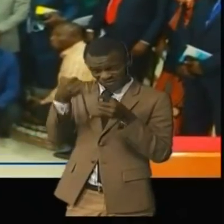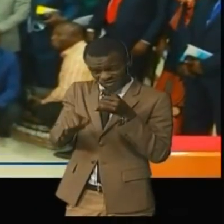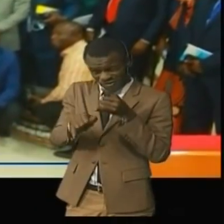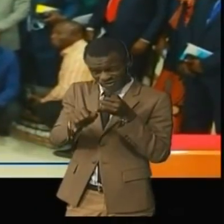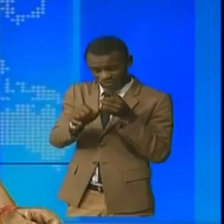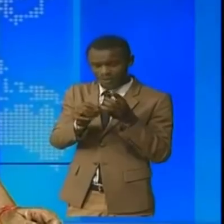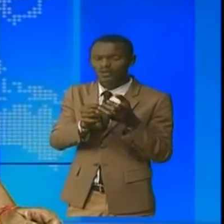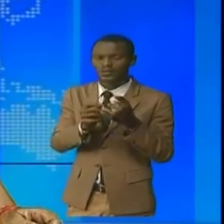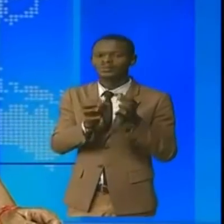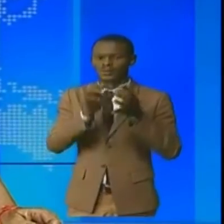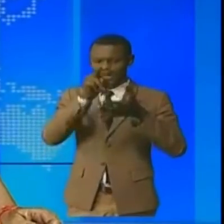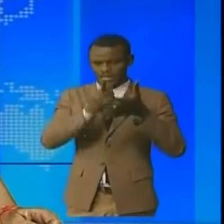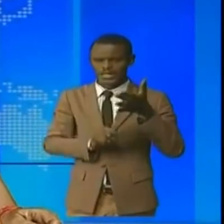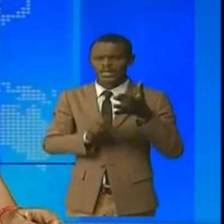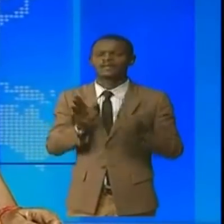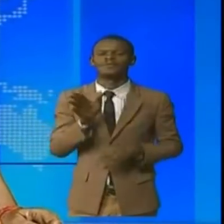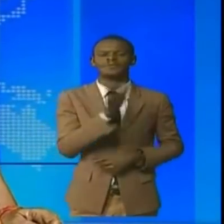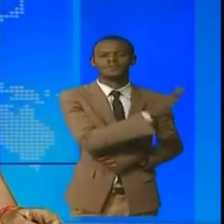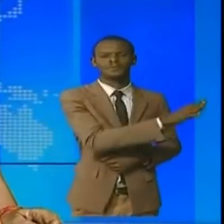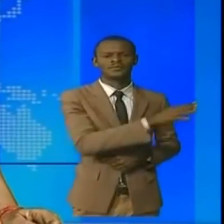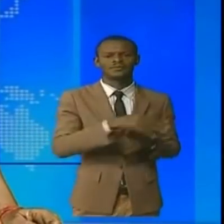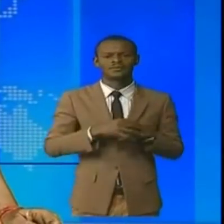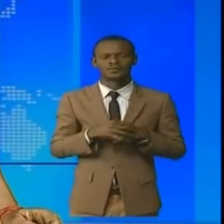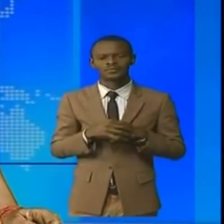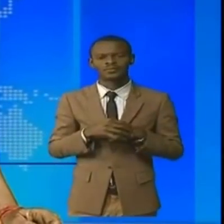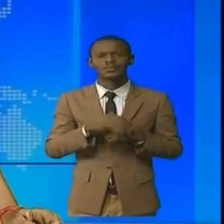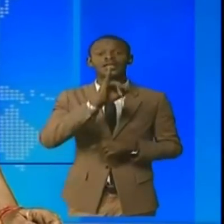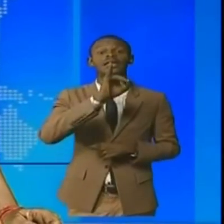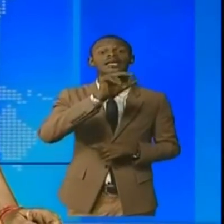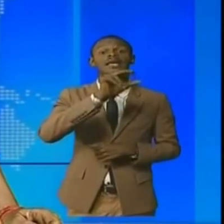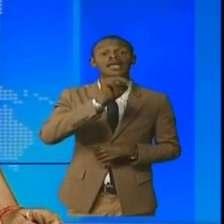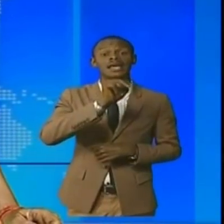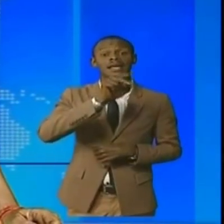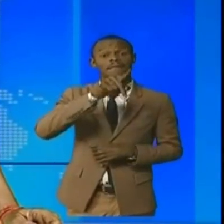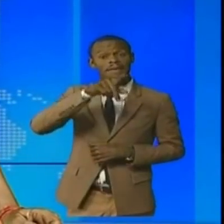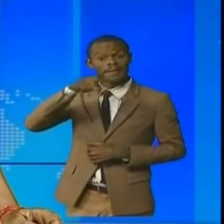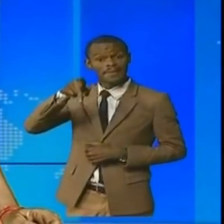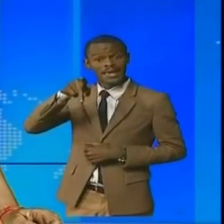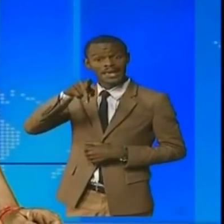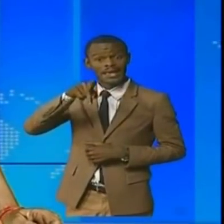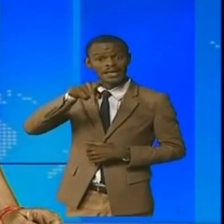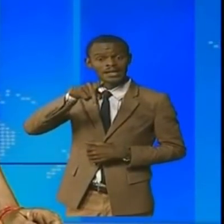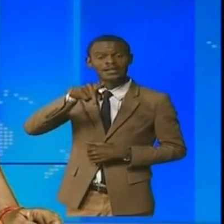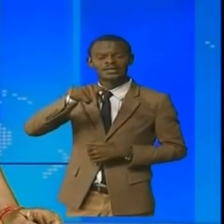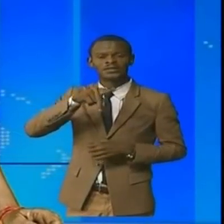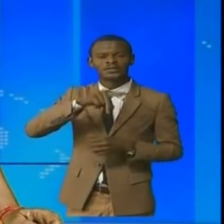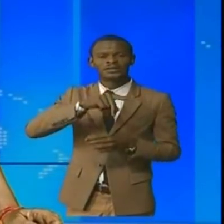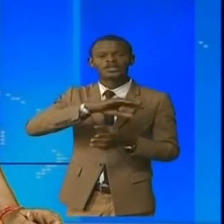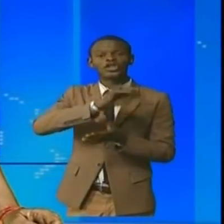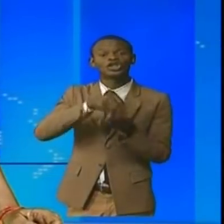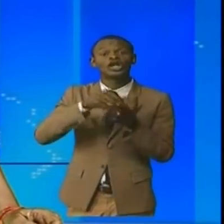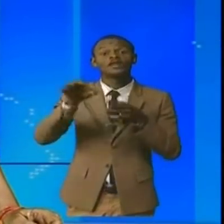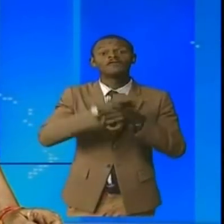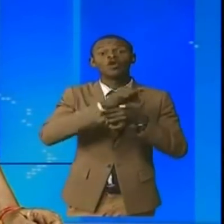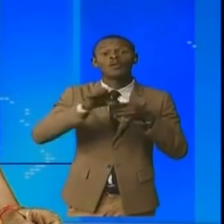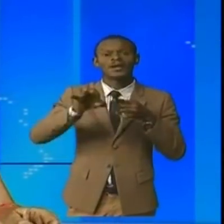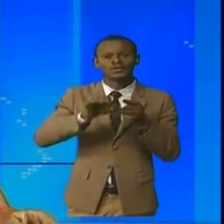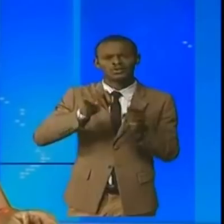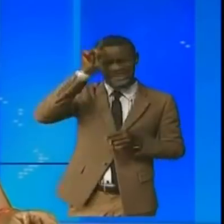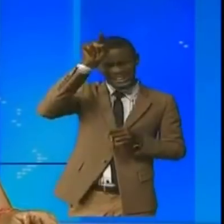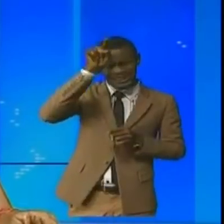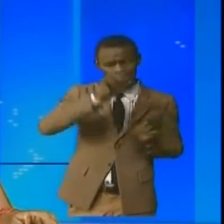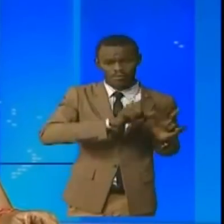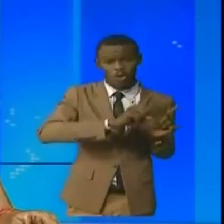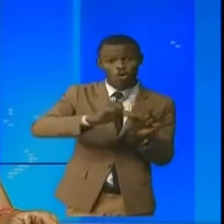SNEL-SA. L'Institut national des préparations professionnelles INPP Extension du Lualaba vient d'organiser une session de formation